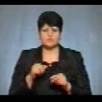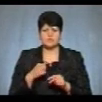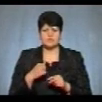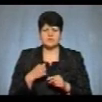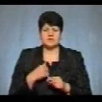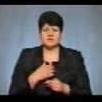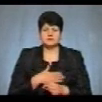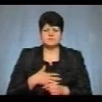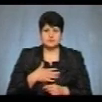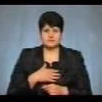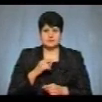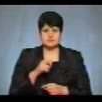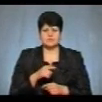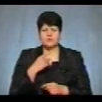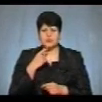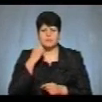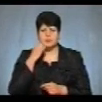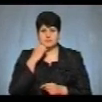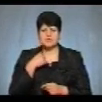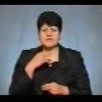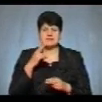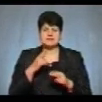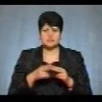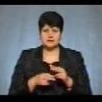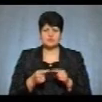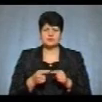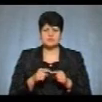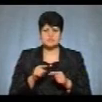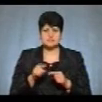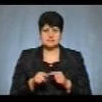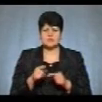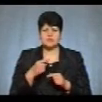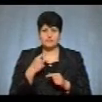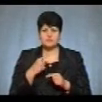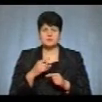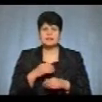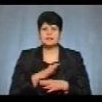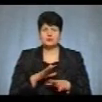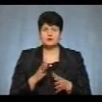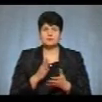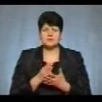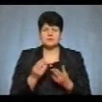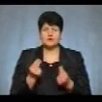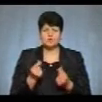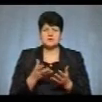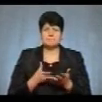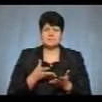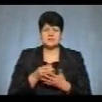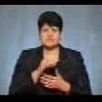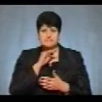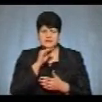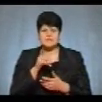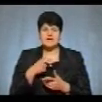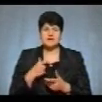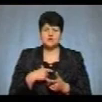ним, я не можу. І казав, що бабу, я закінчу то. Я кажу, та ми не будемо мати гроші платити в тій академії. Бабу, я через